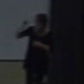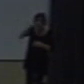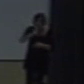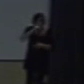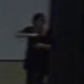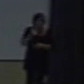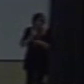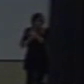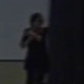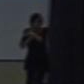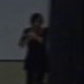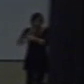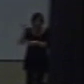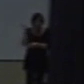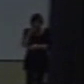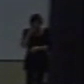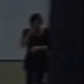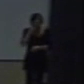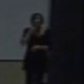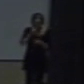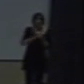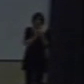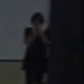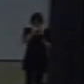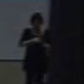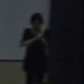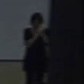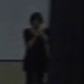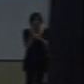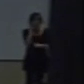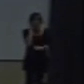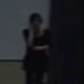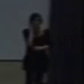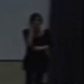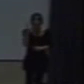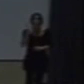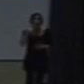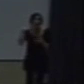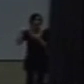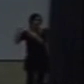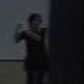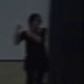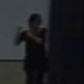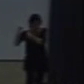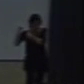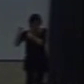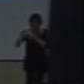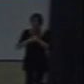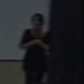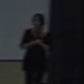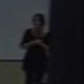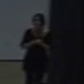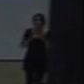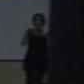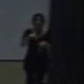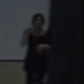va arribar... L'home aquest va publicar un post dient que l'havien segrestada i aleshores bueno, tothom es va posar les mans al cap, on segrestat aquella